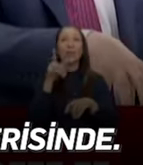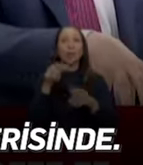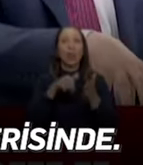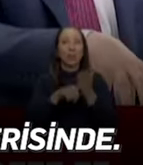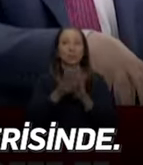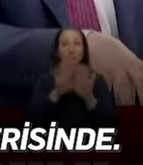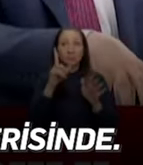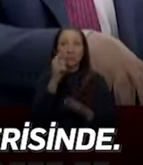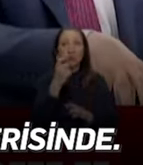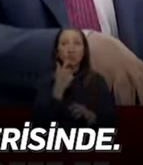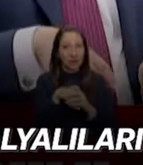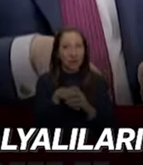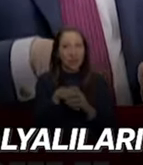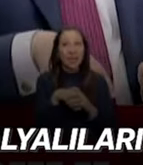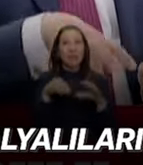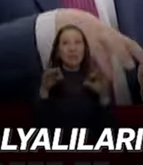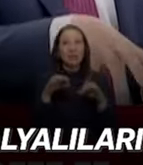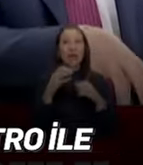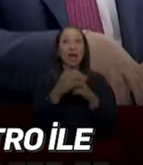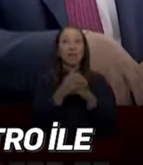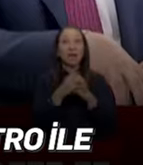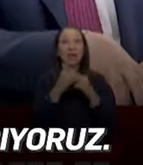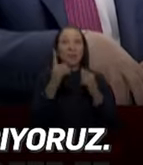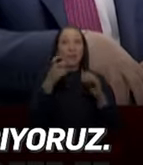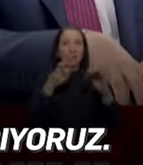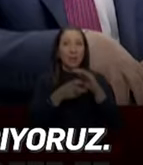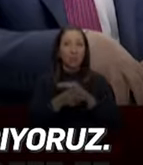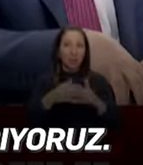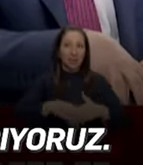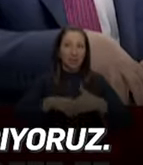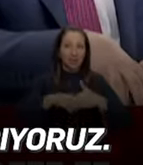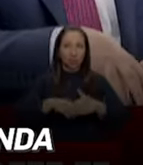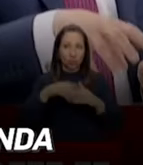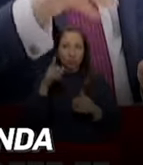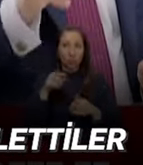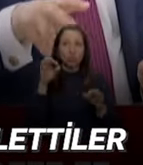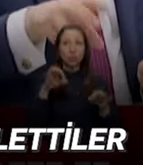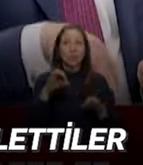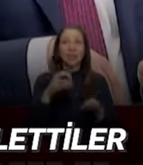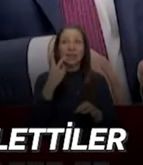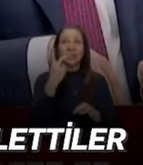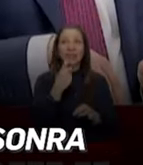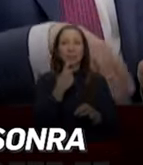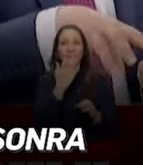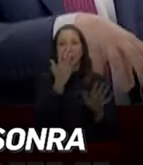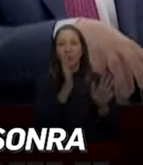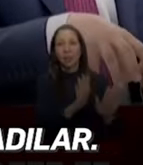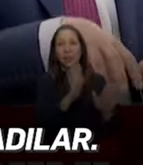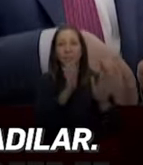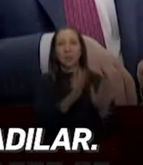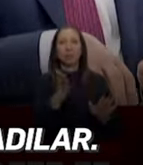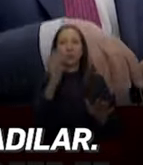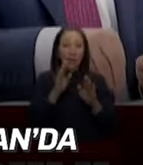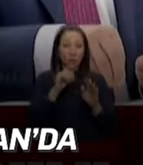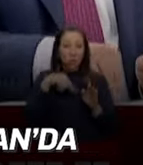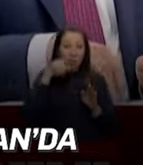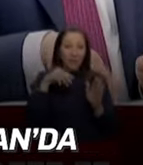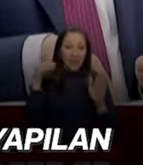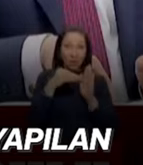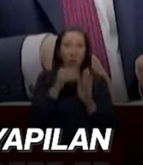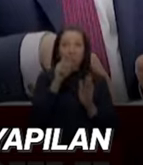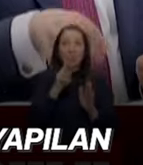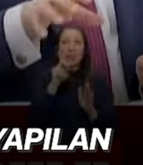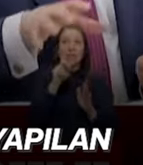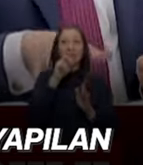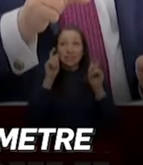tamamladım 1,5 yıl içerisinde şimdi antalyalıları bir metro ile tanıştırıyoruz şu anda 2 yıl beklettiler daha sonra onayladılar 17